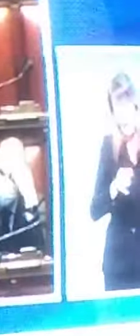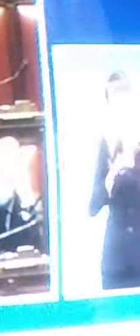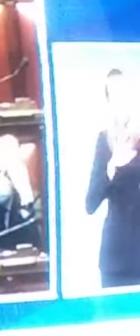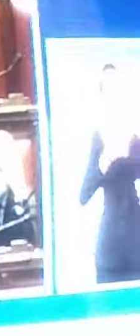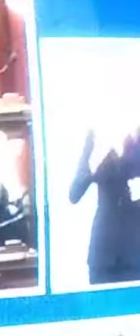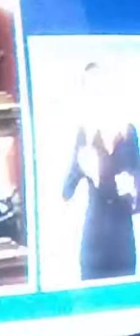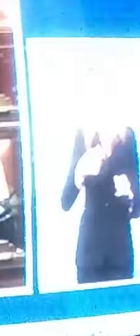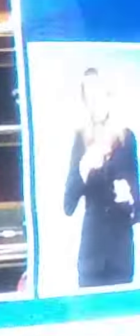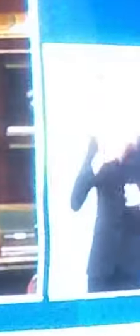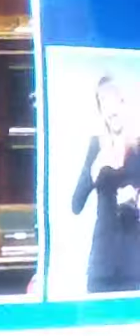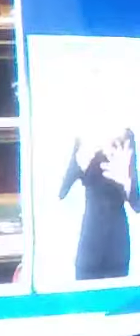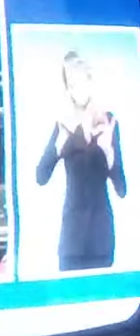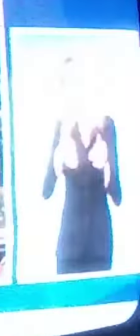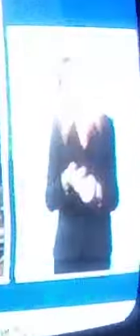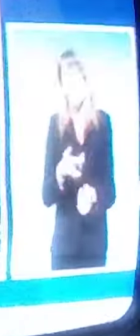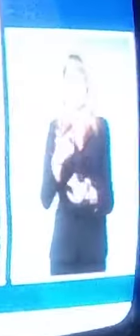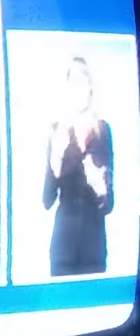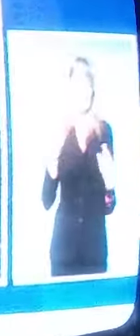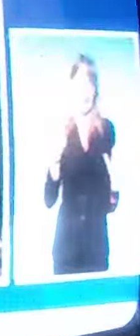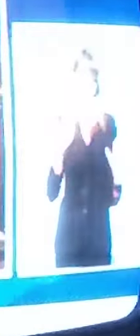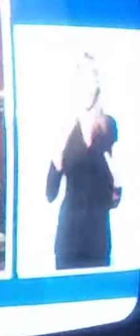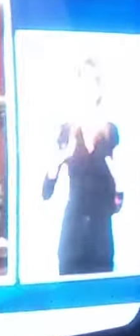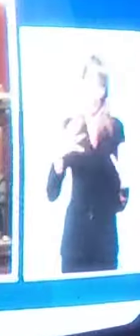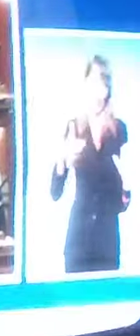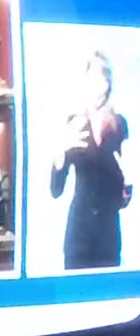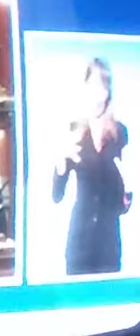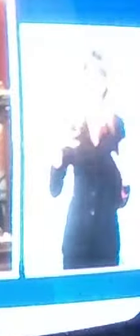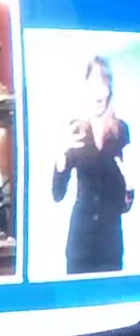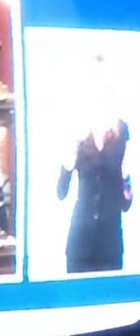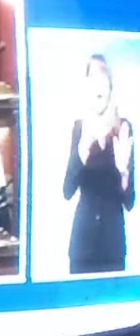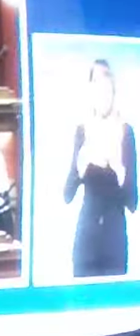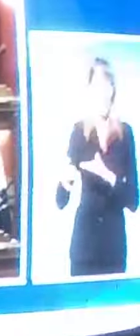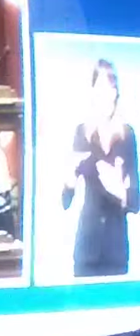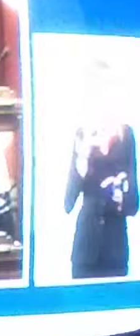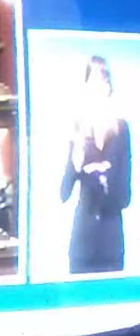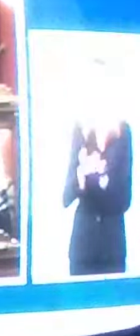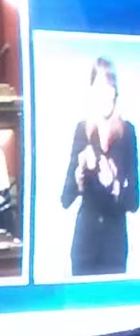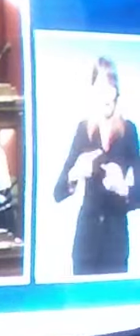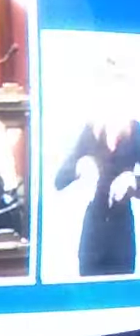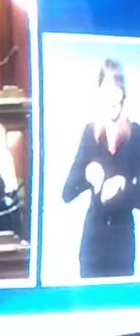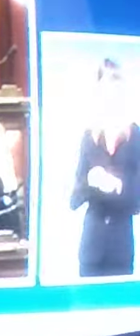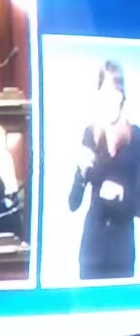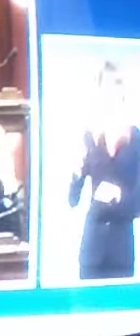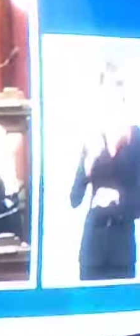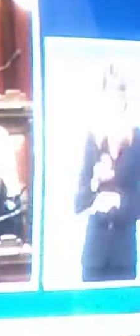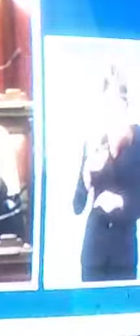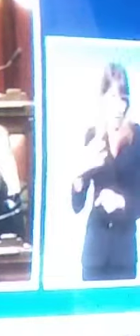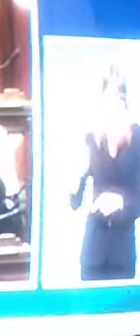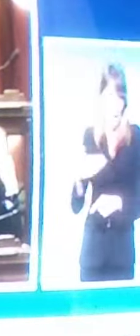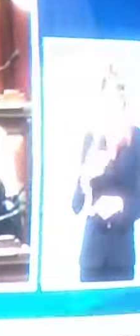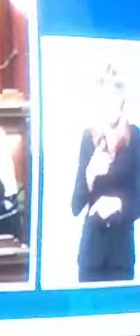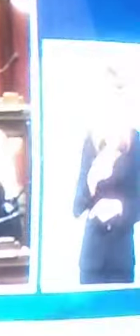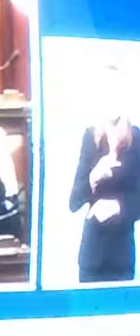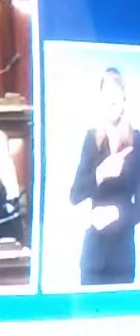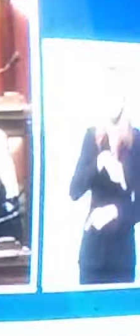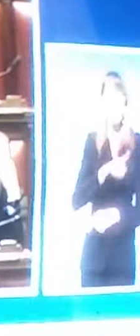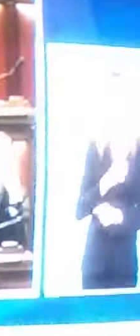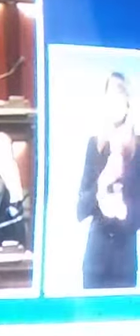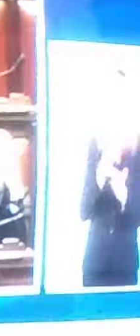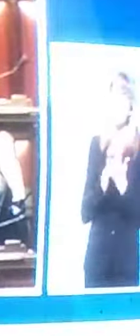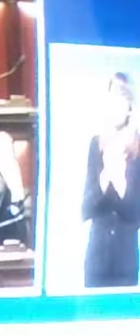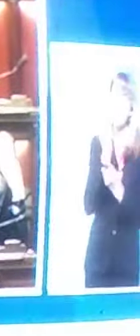Draghi, euro rapina, diminuzione dei parlamentari, più tasse, meno spesa pubblica, come ha